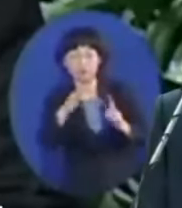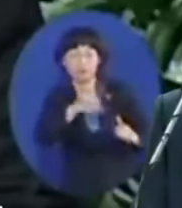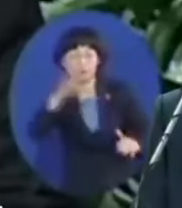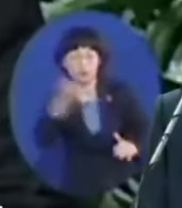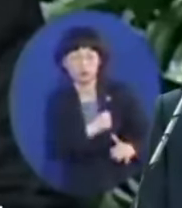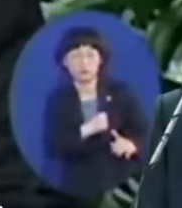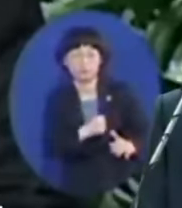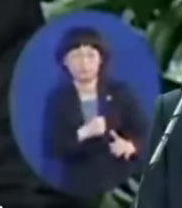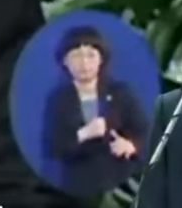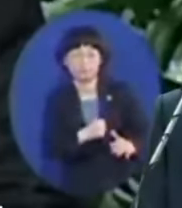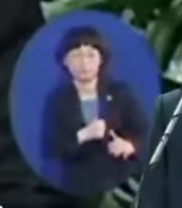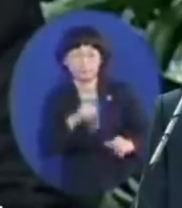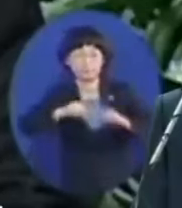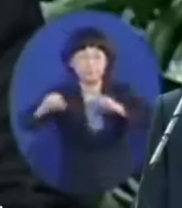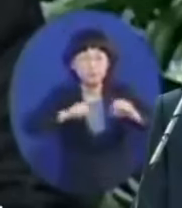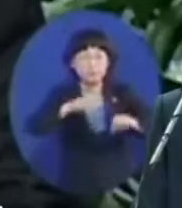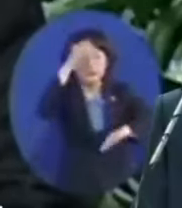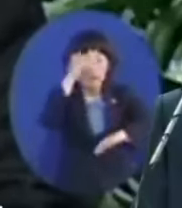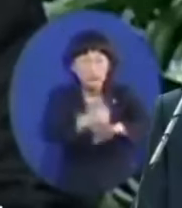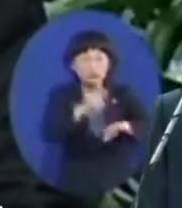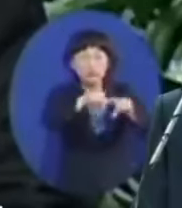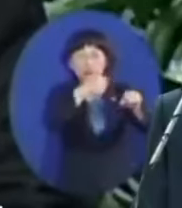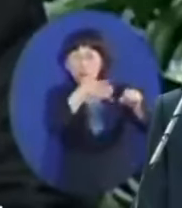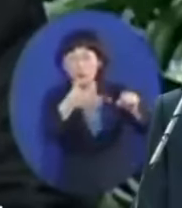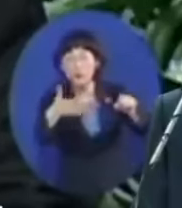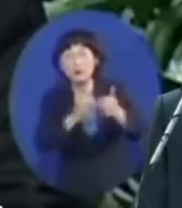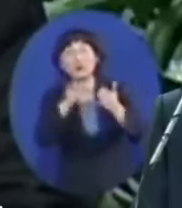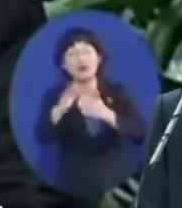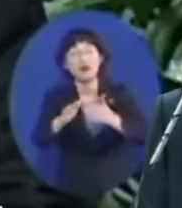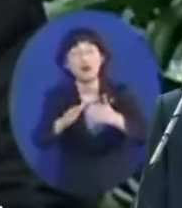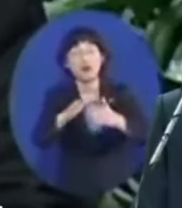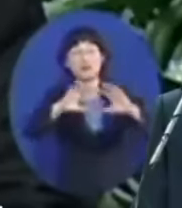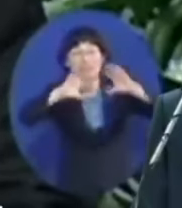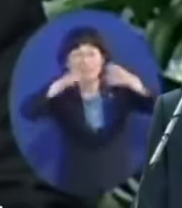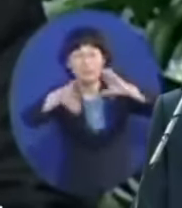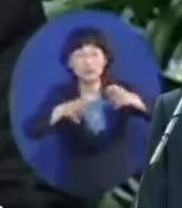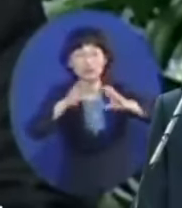하고 난 다음 이제 세월이 지나고 보니까 시구를 100바퀴나 돌고